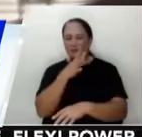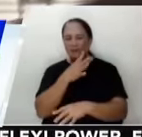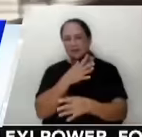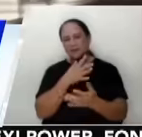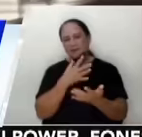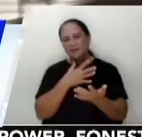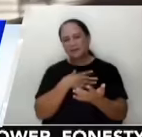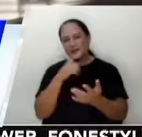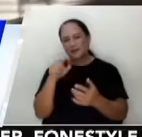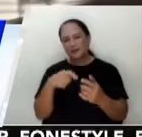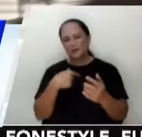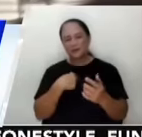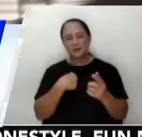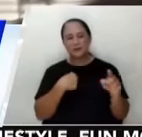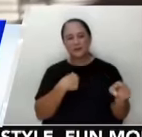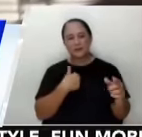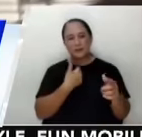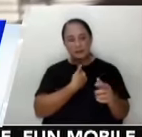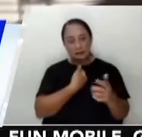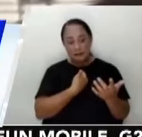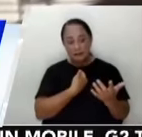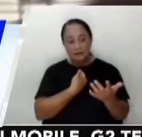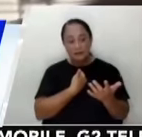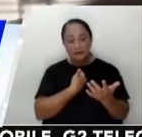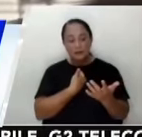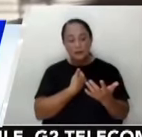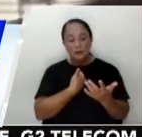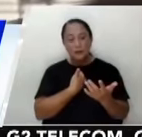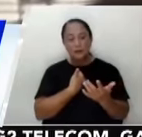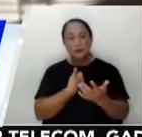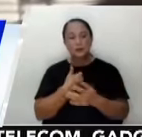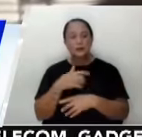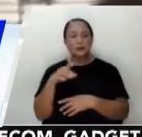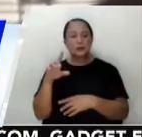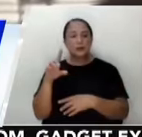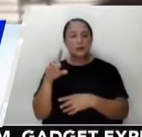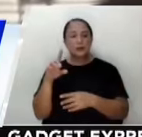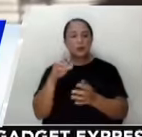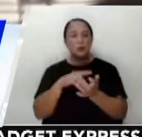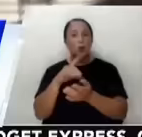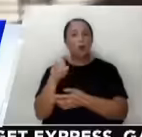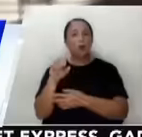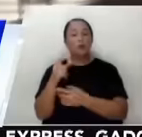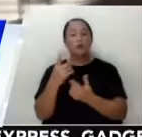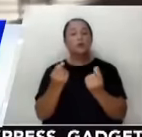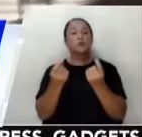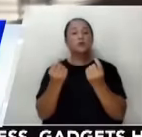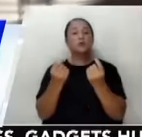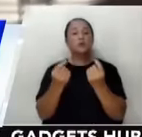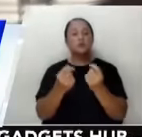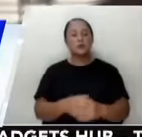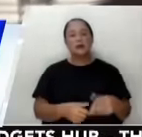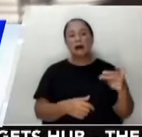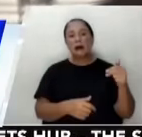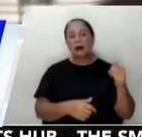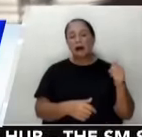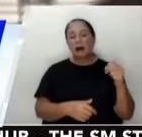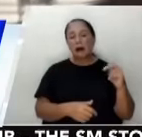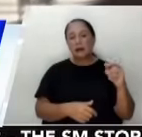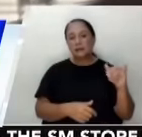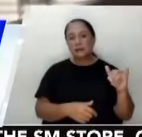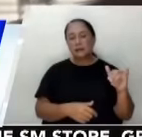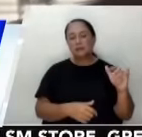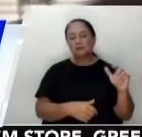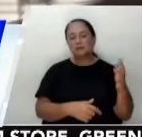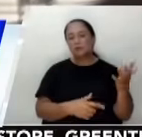sa sarili niya. So ano pong gagawin ngayon ni Doc Carlos na nagtatago po siya? At ano din pong gagawin ni Harry na anak ni Doc Carlos?